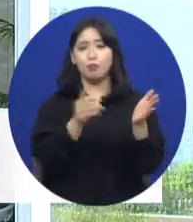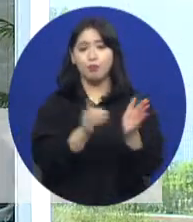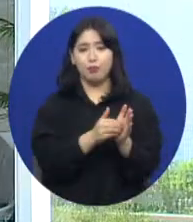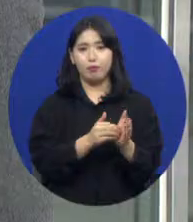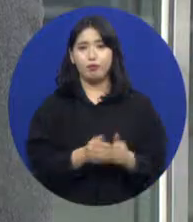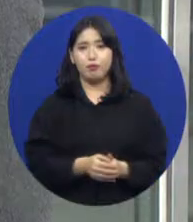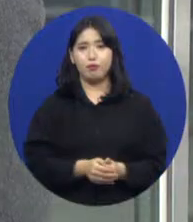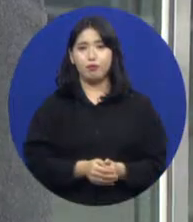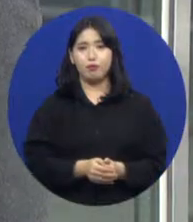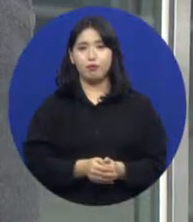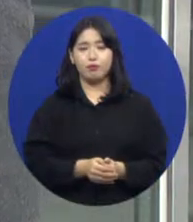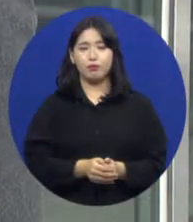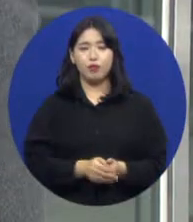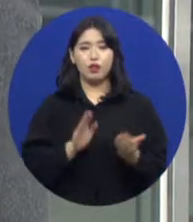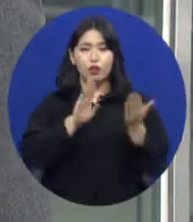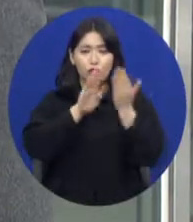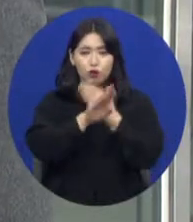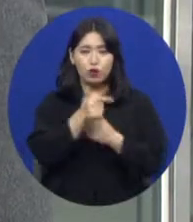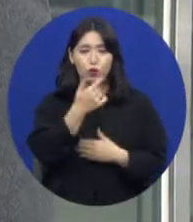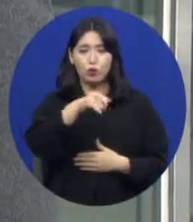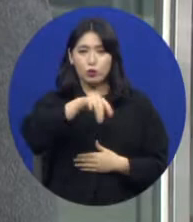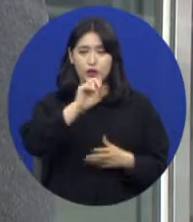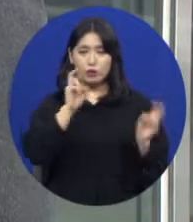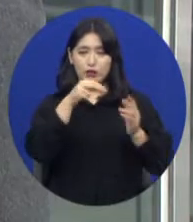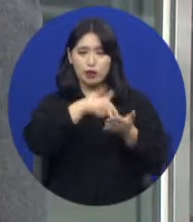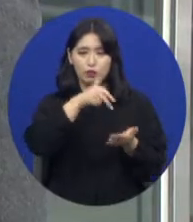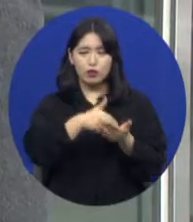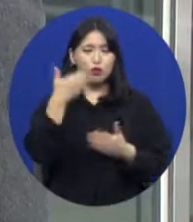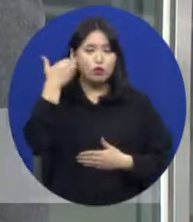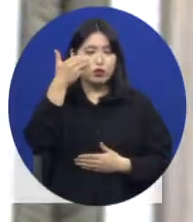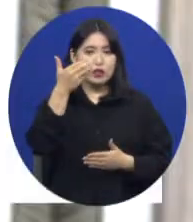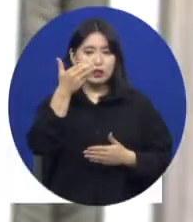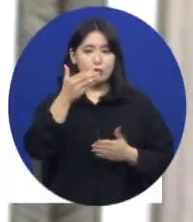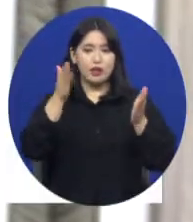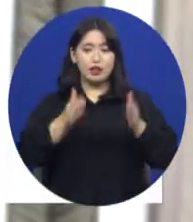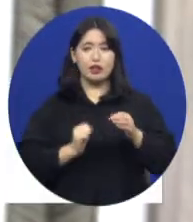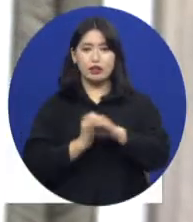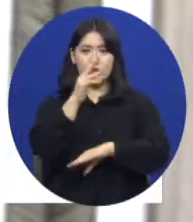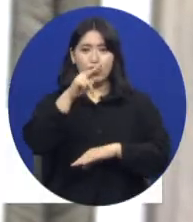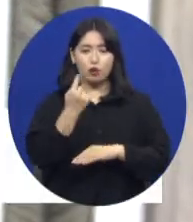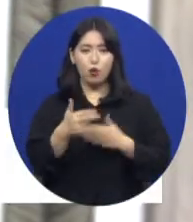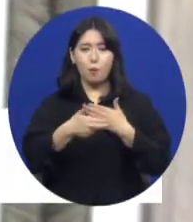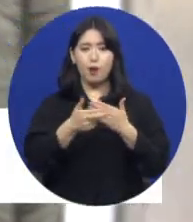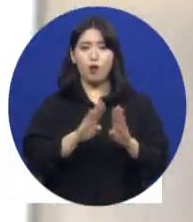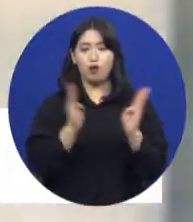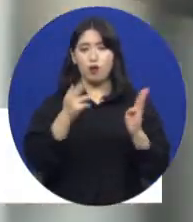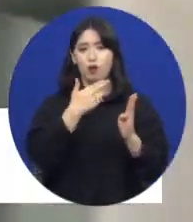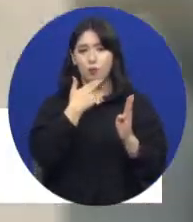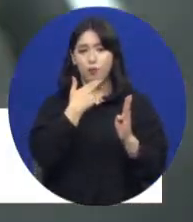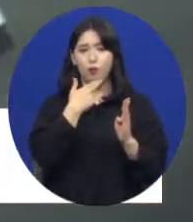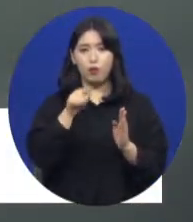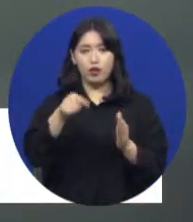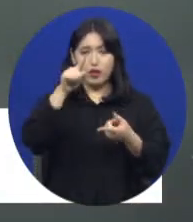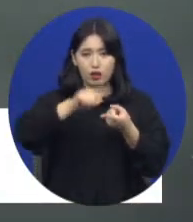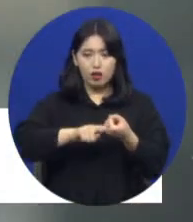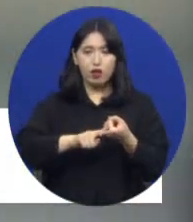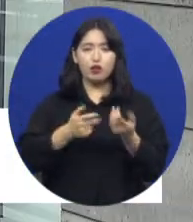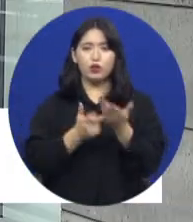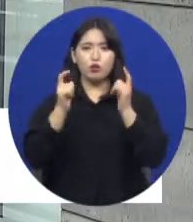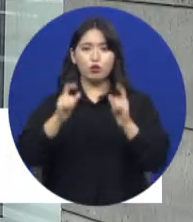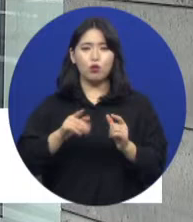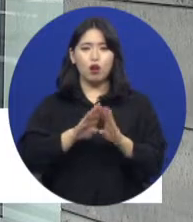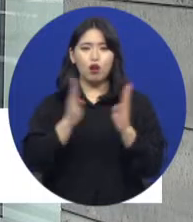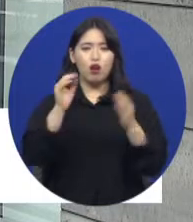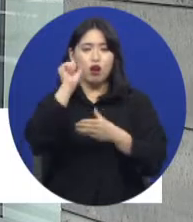제기했습니다. 이후에도 녹지 측은 90일 개원 시한이 지나도록 병원 문을 열지 않았고, 이에 제주도가 병원